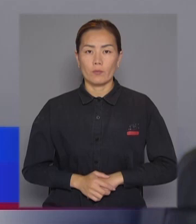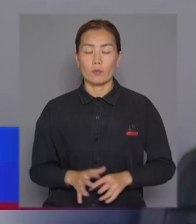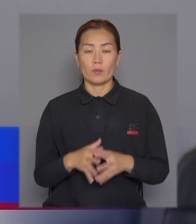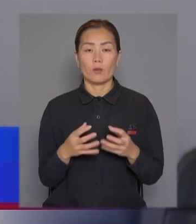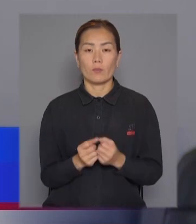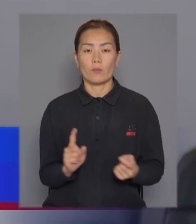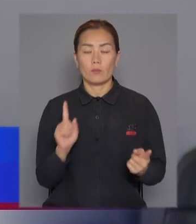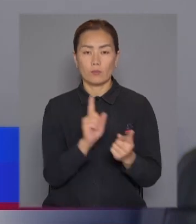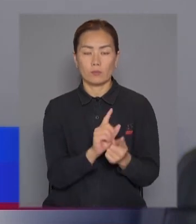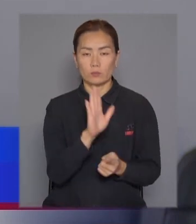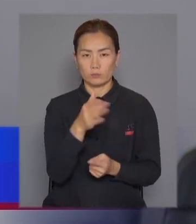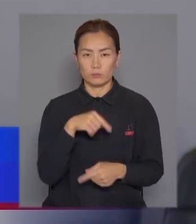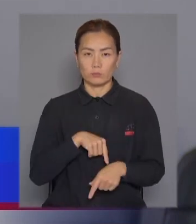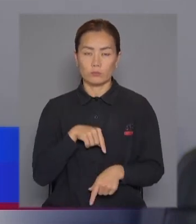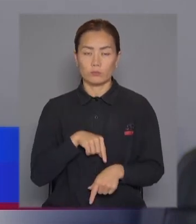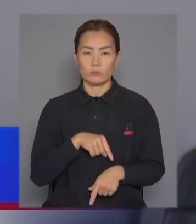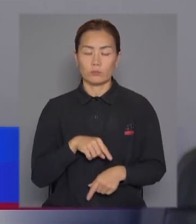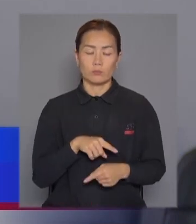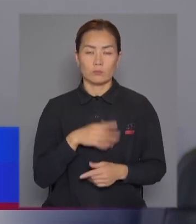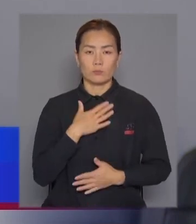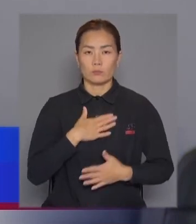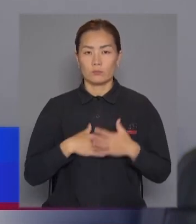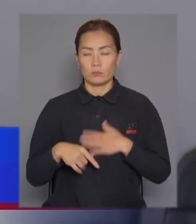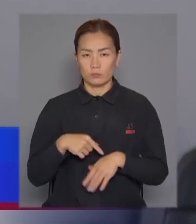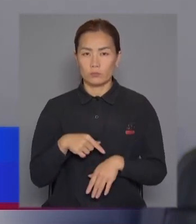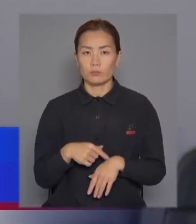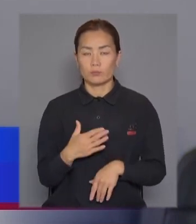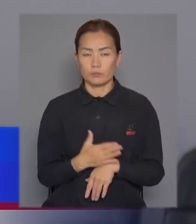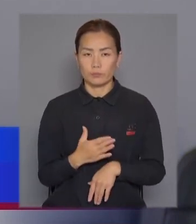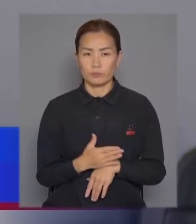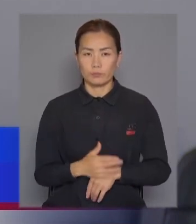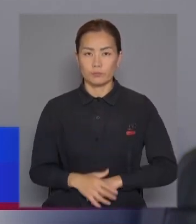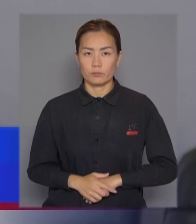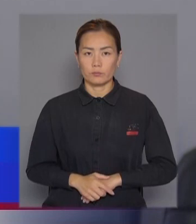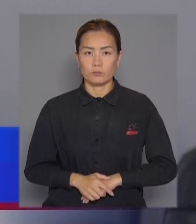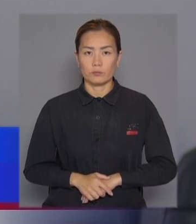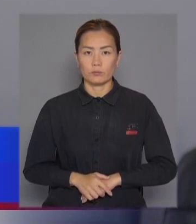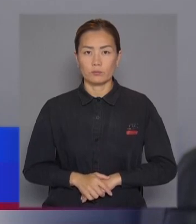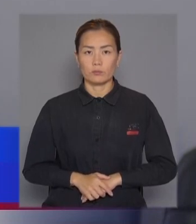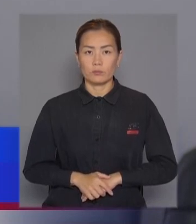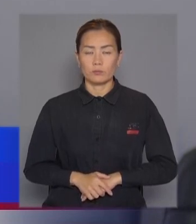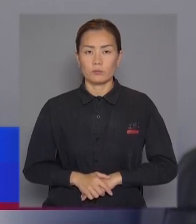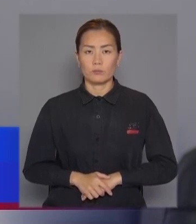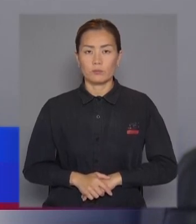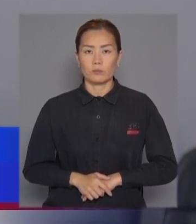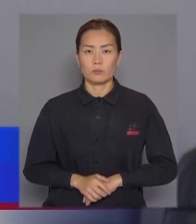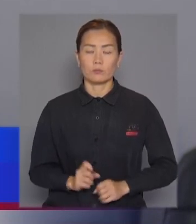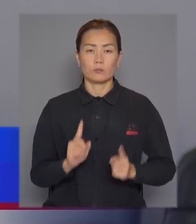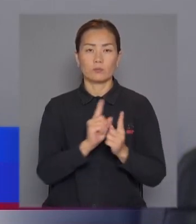отбасымызбен қауышамыз, кездесеміз, қуаныштымыз. Қақпа алдында